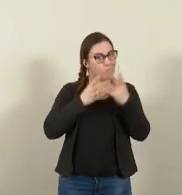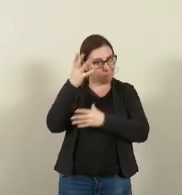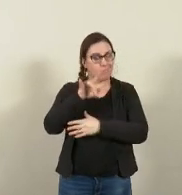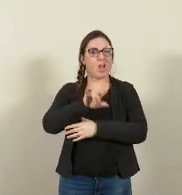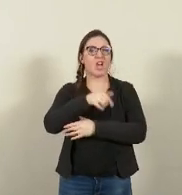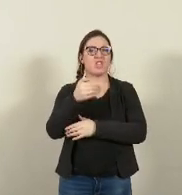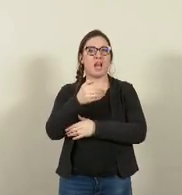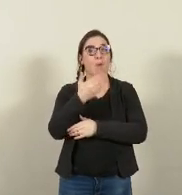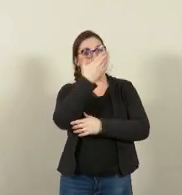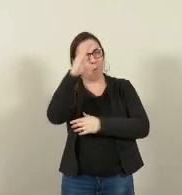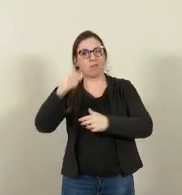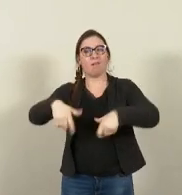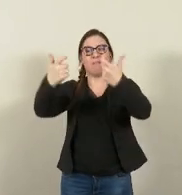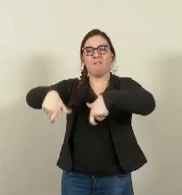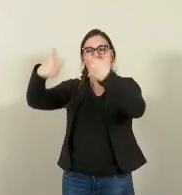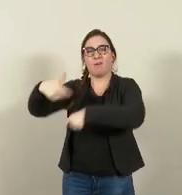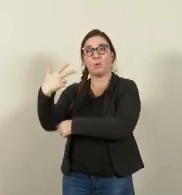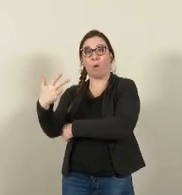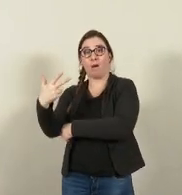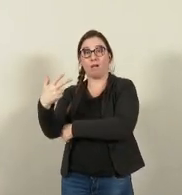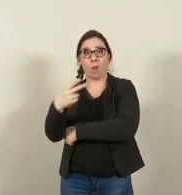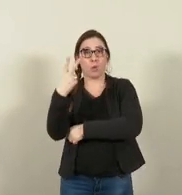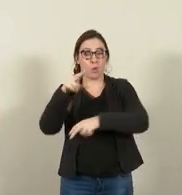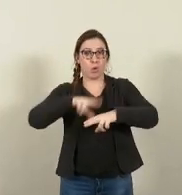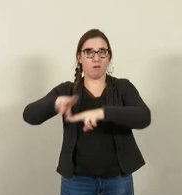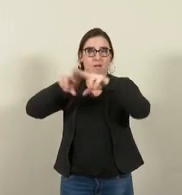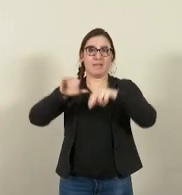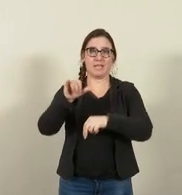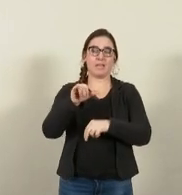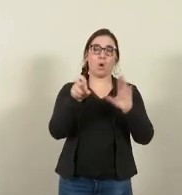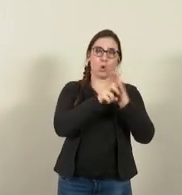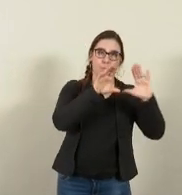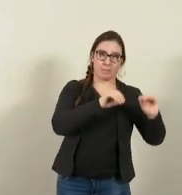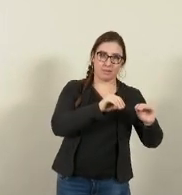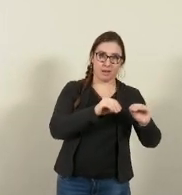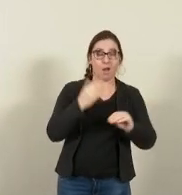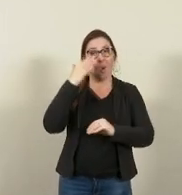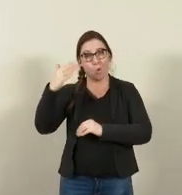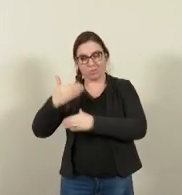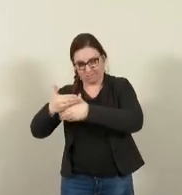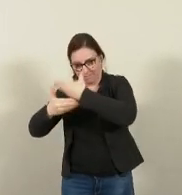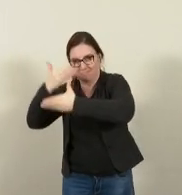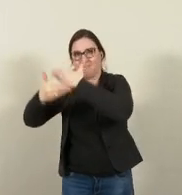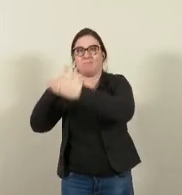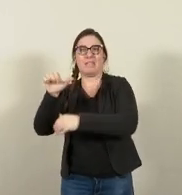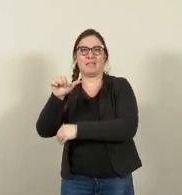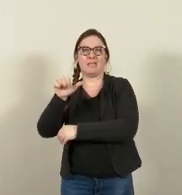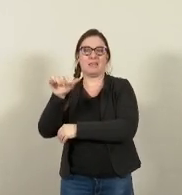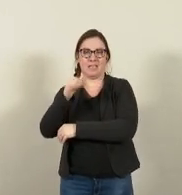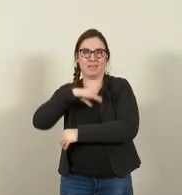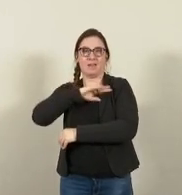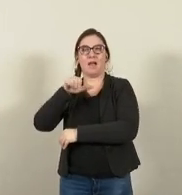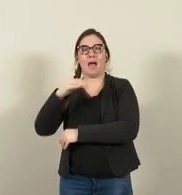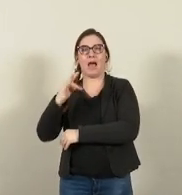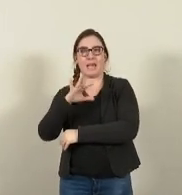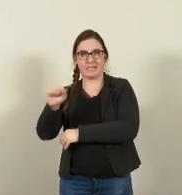sociaux sur les trois autres bâtiments deux seront rénovés par Grenoble habitat et un sera construit par actis ces mesures porteront